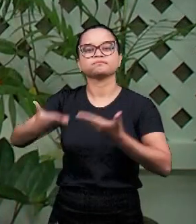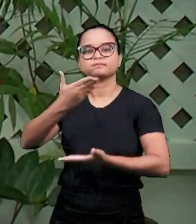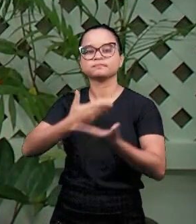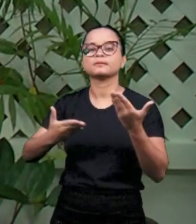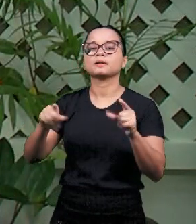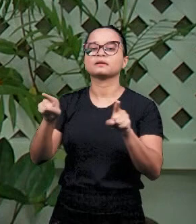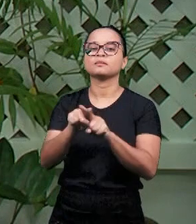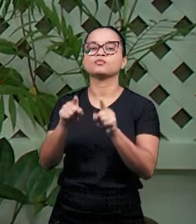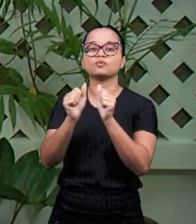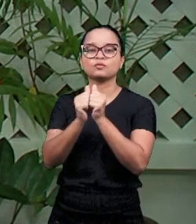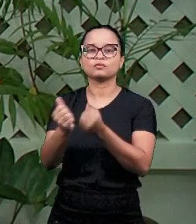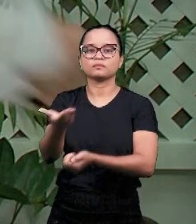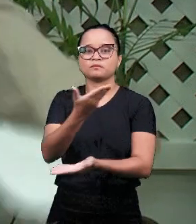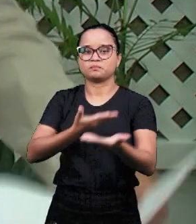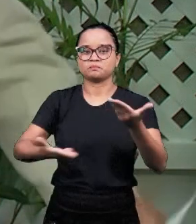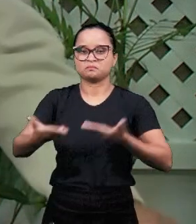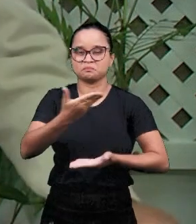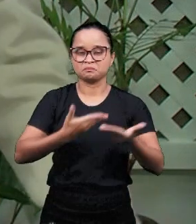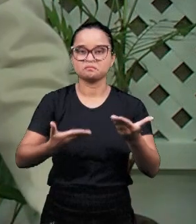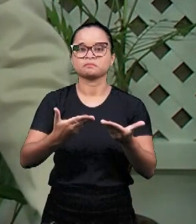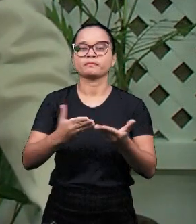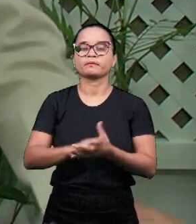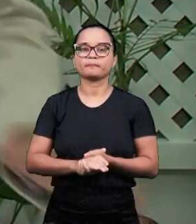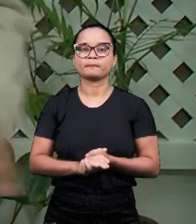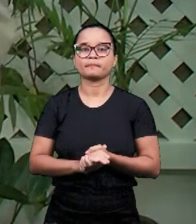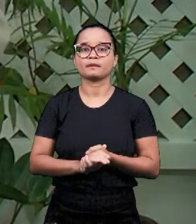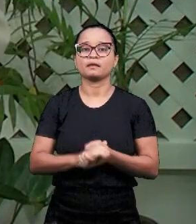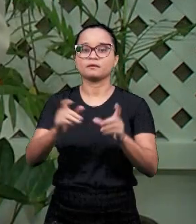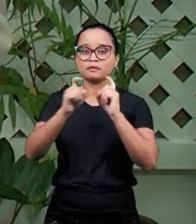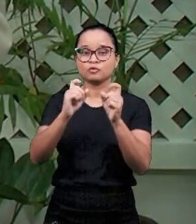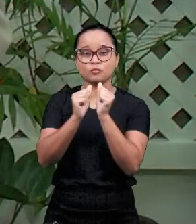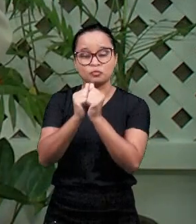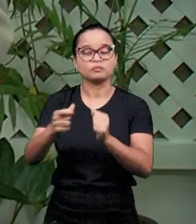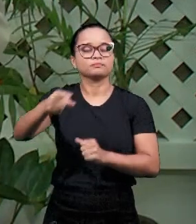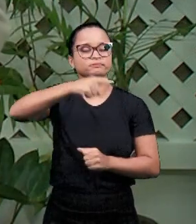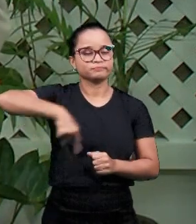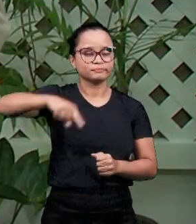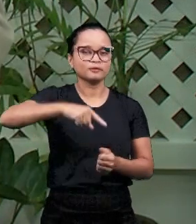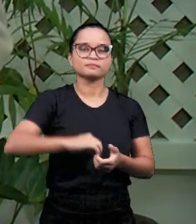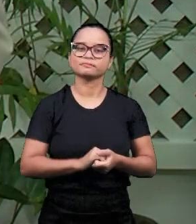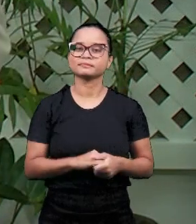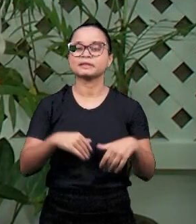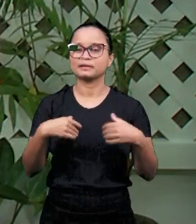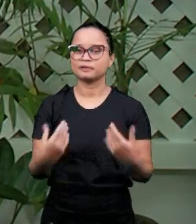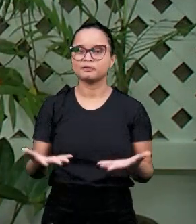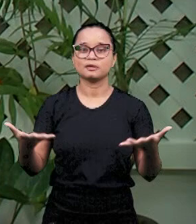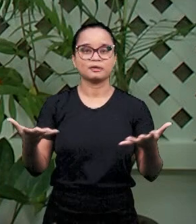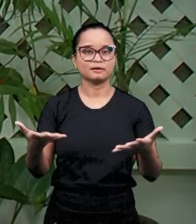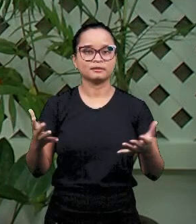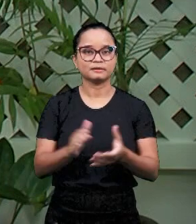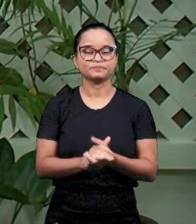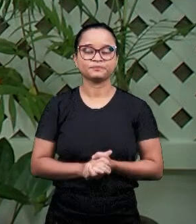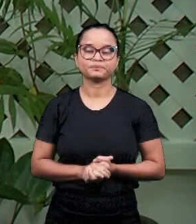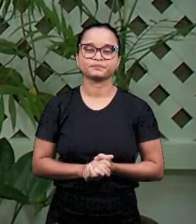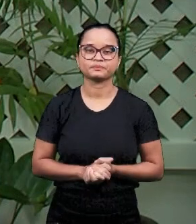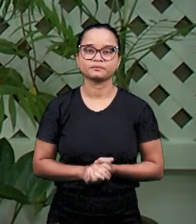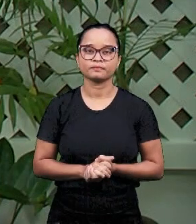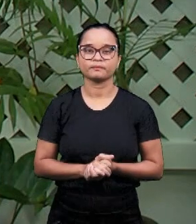contribuent en participant de cette réunion avec nous. Mes frères,